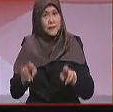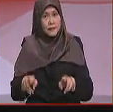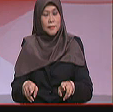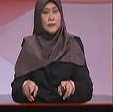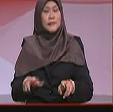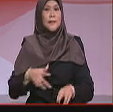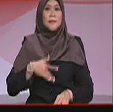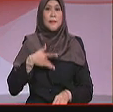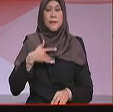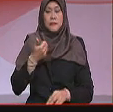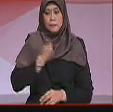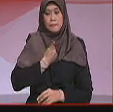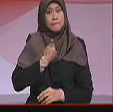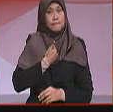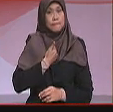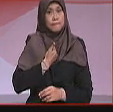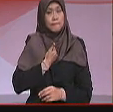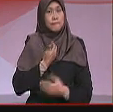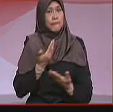yang merasakan diri mereka